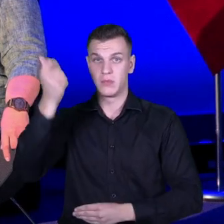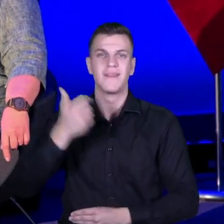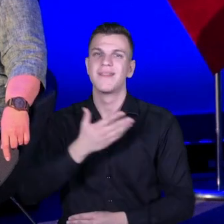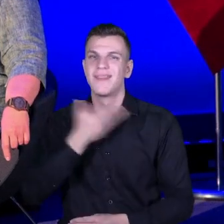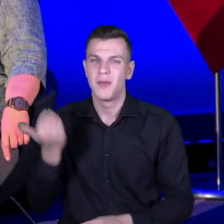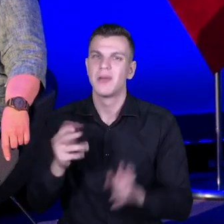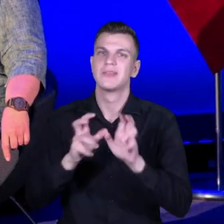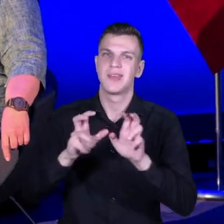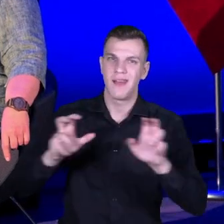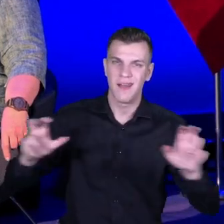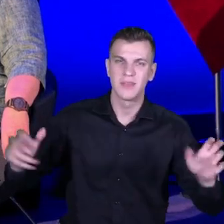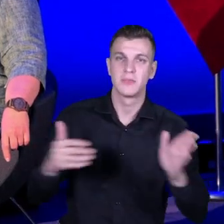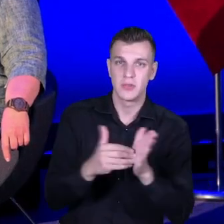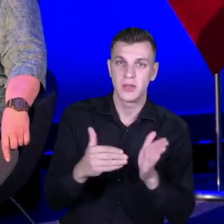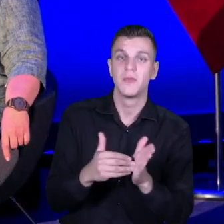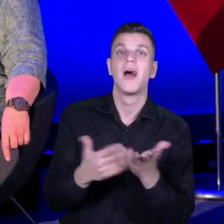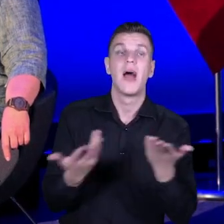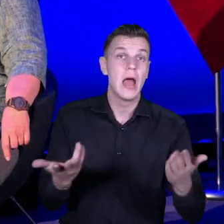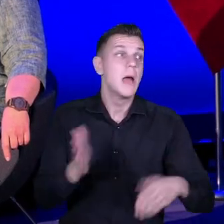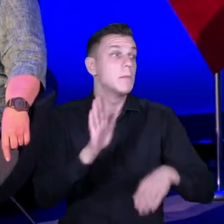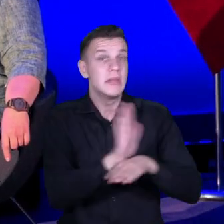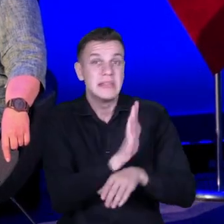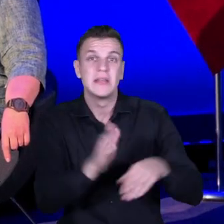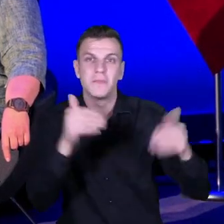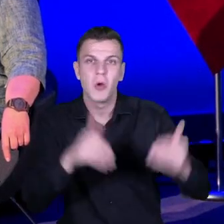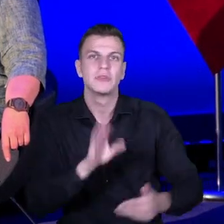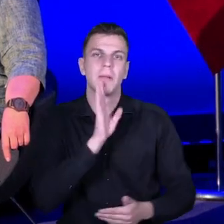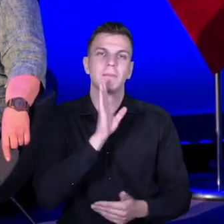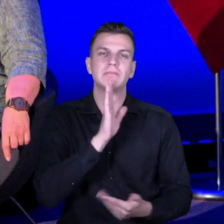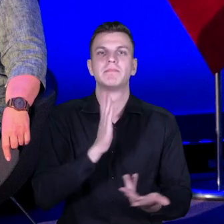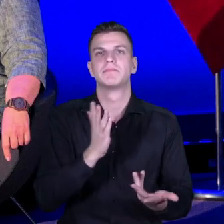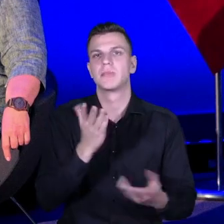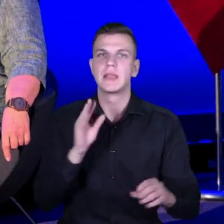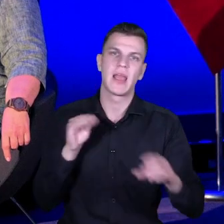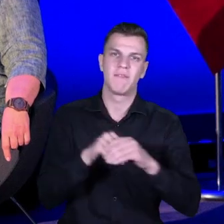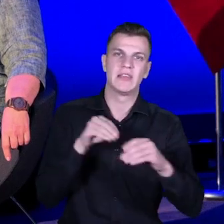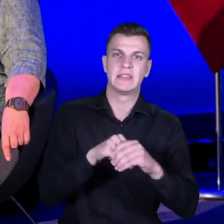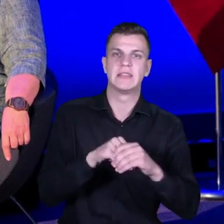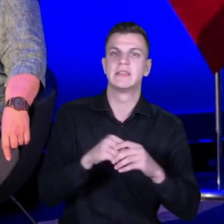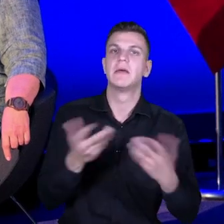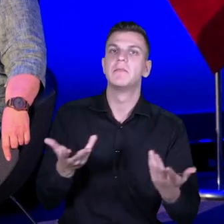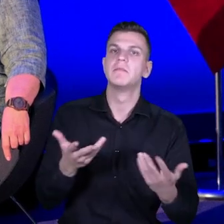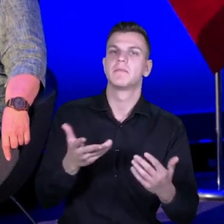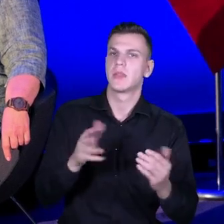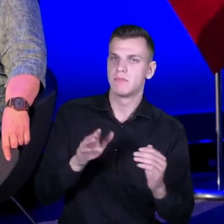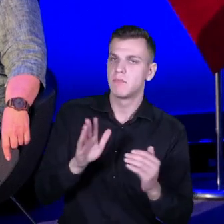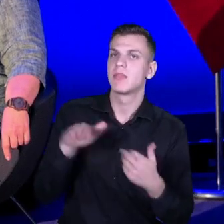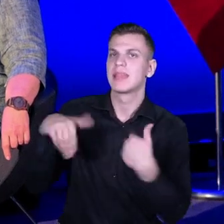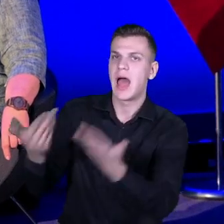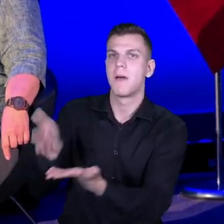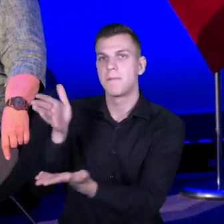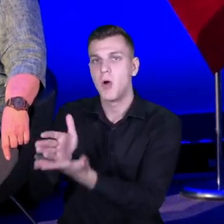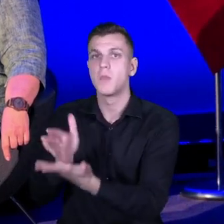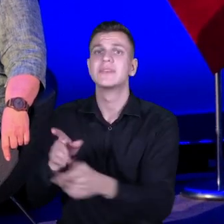prostu może się angażować też na zasadzie takiej inwestycji, uczestnictwa i też praktycznego spojrzenia